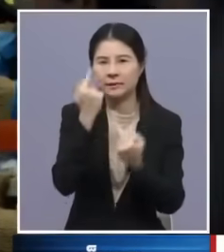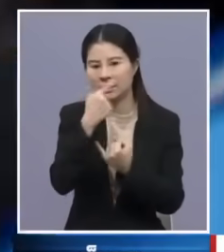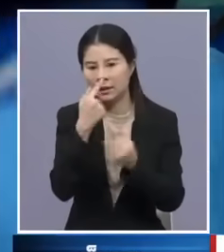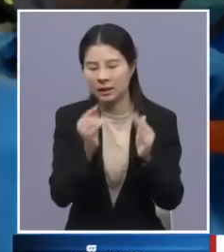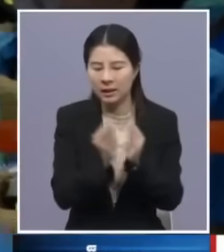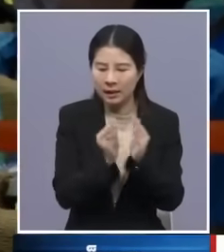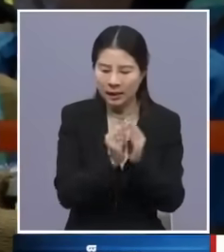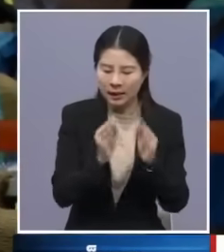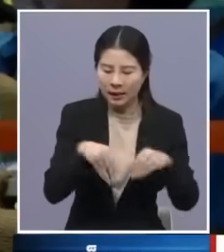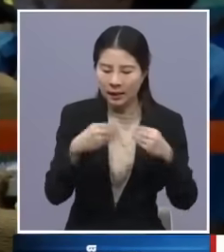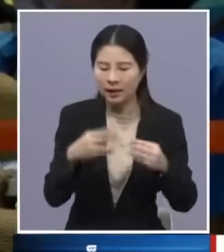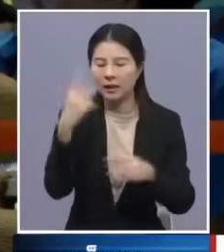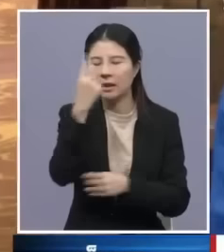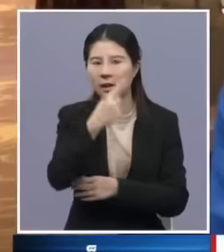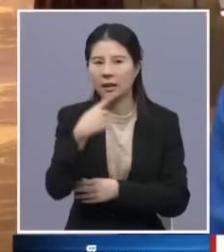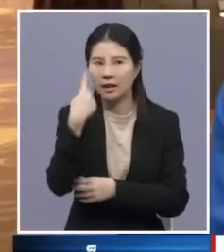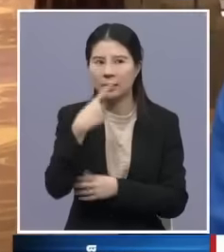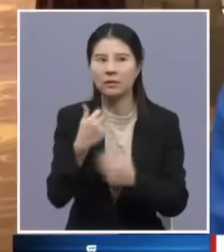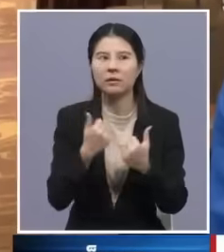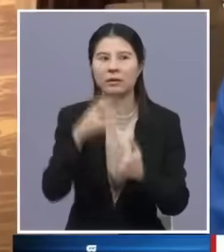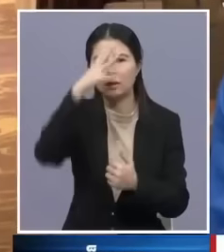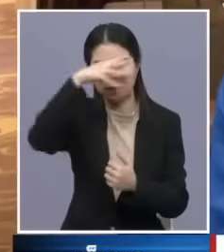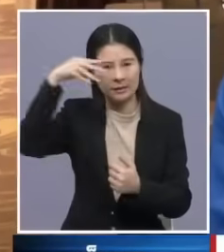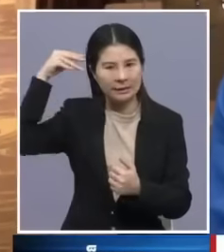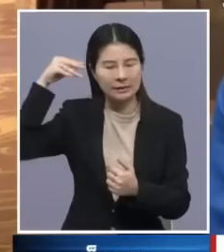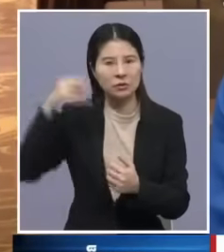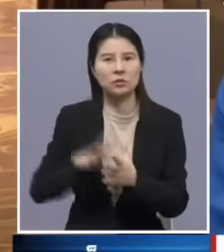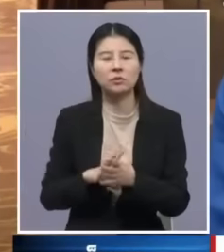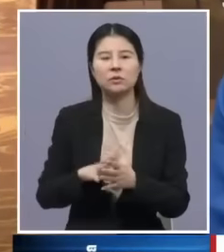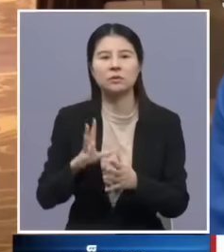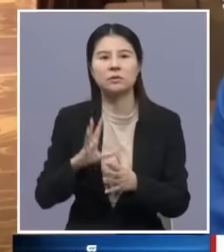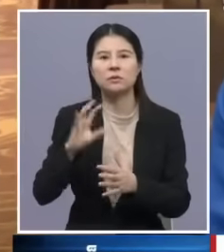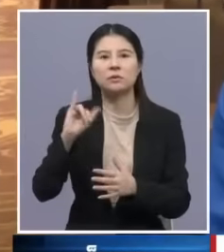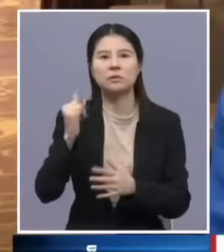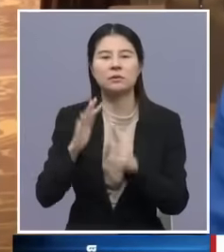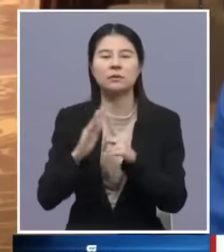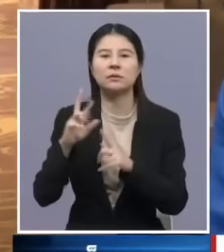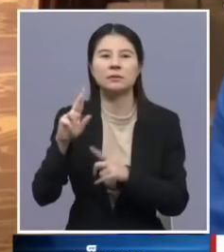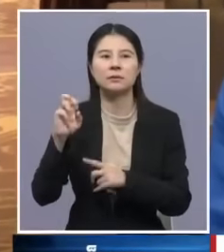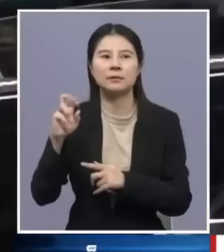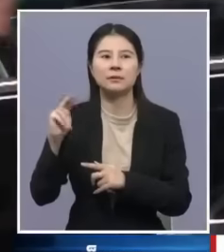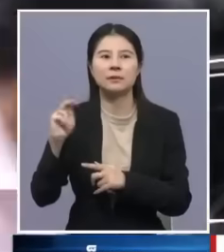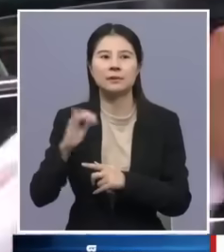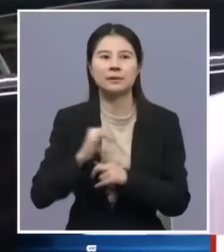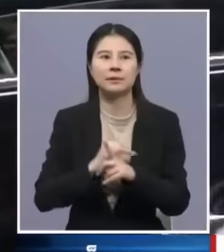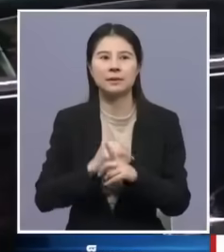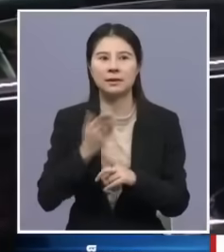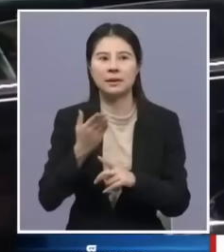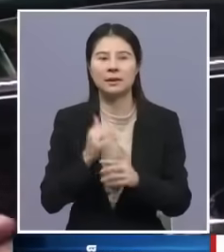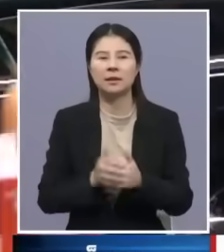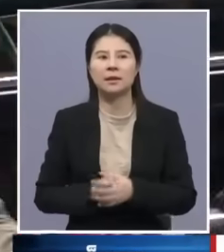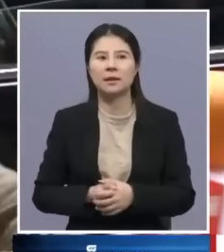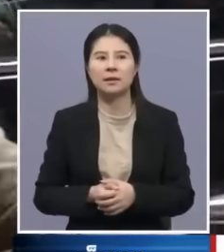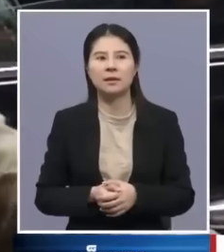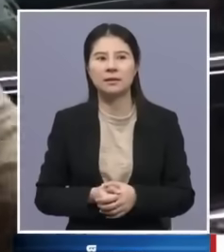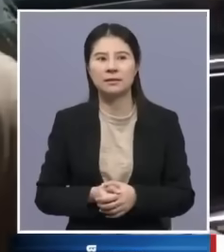สในบัญชีรายชื่อทั้ง3คนคุณชวนหลีกภัยคุณบัญญัติบรรทัดฐานคุณจุรินทร์ลักษณะวิสิทธิ์ที่คงไม่อาจหนุนสายเลขาต่อโดยตร